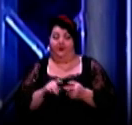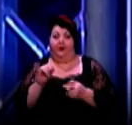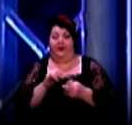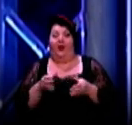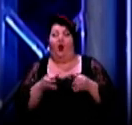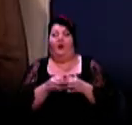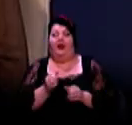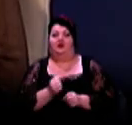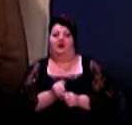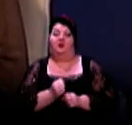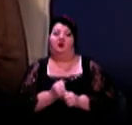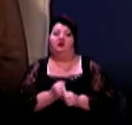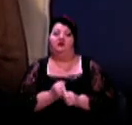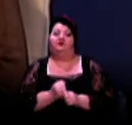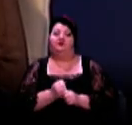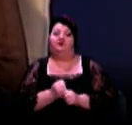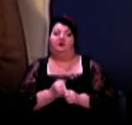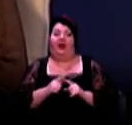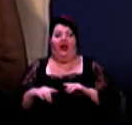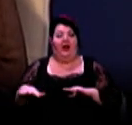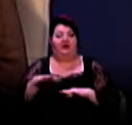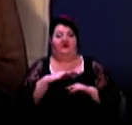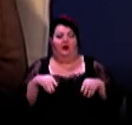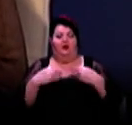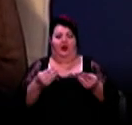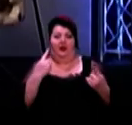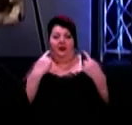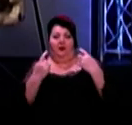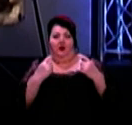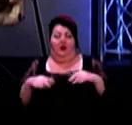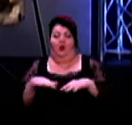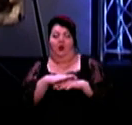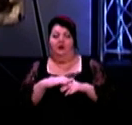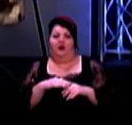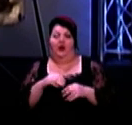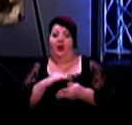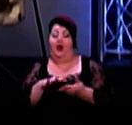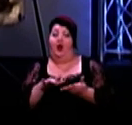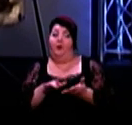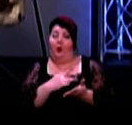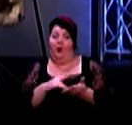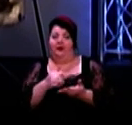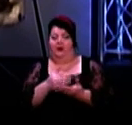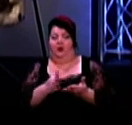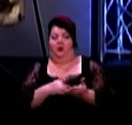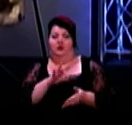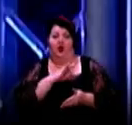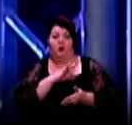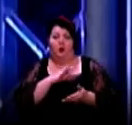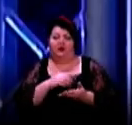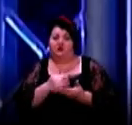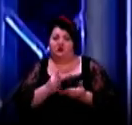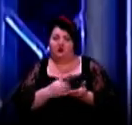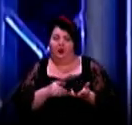командна робота. Сфера надання інформаційних послуг – це сфера бухгалтерських послуг, частина юридичних